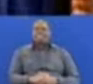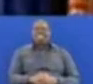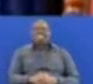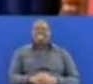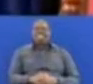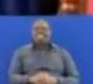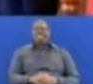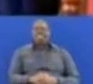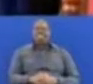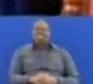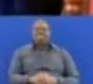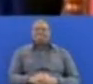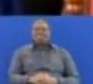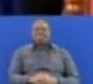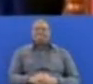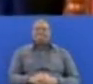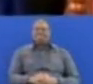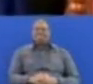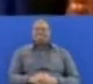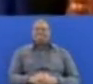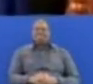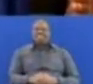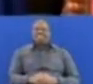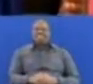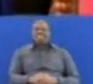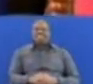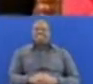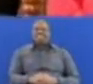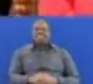Mike si kawasho jamani. Na sauti ni